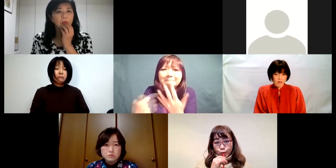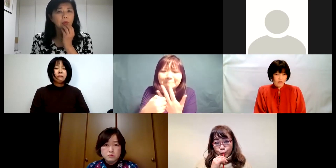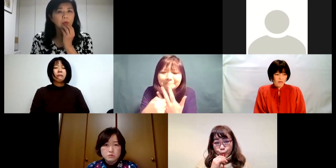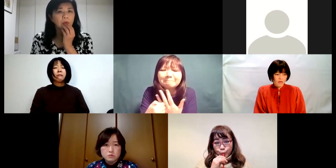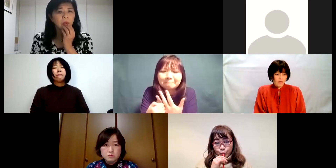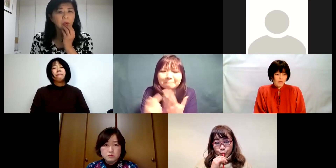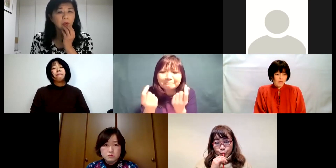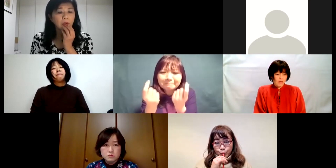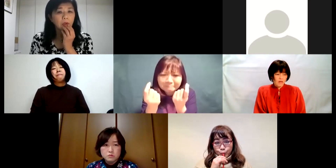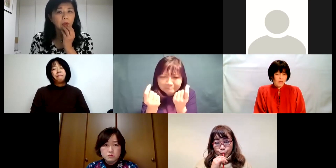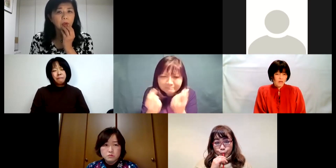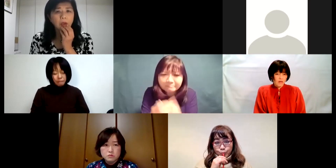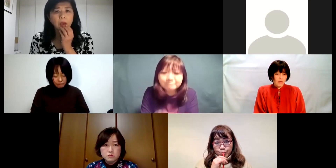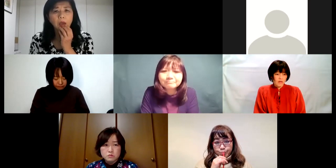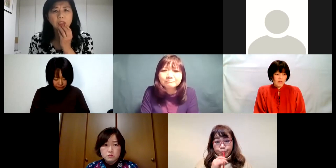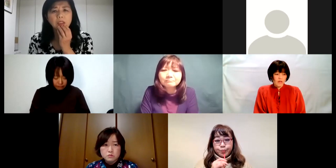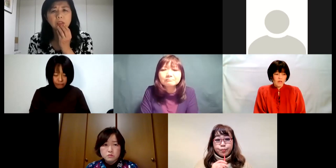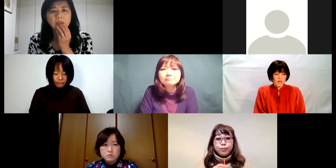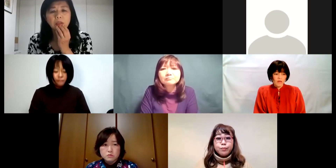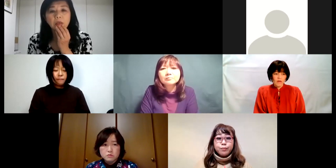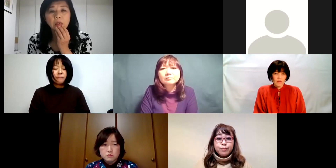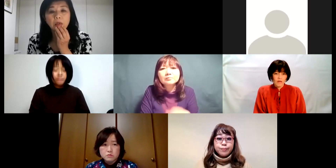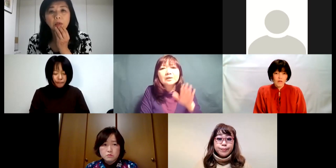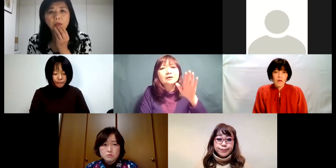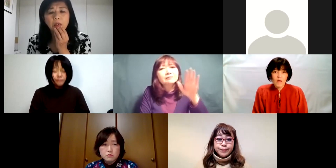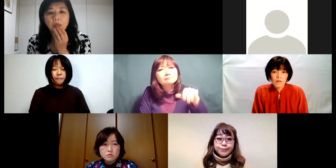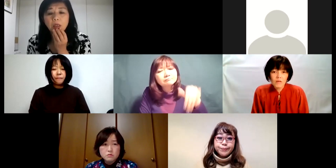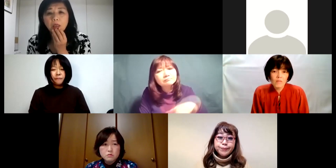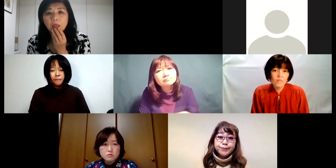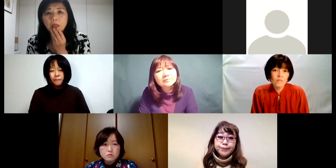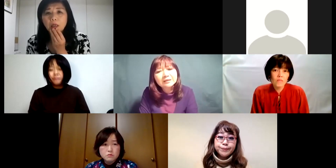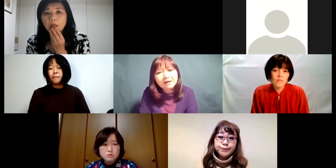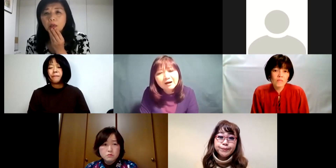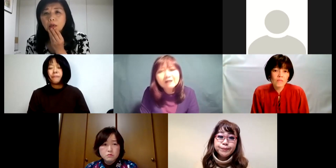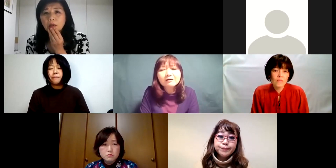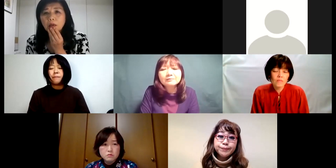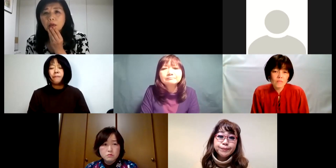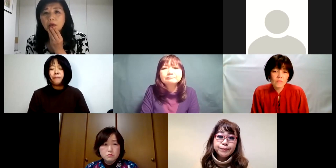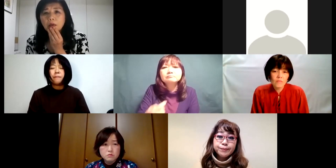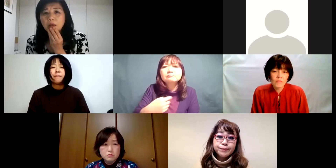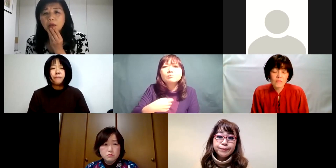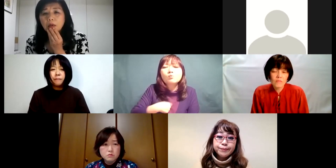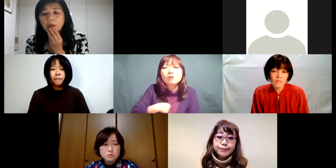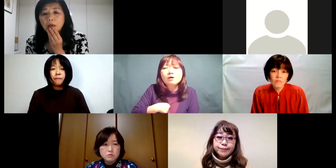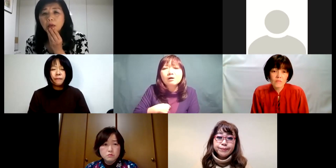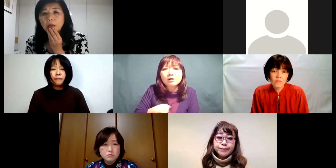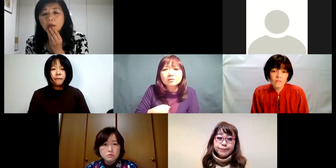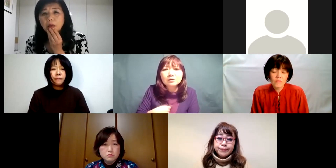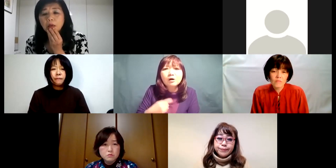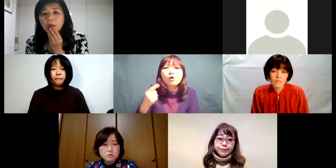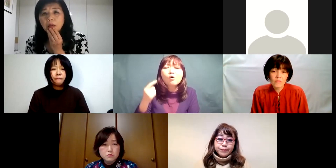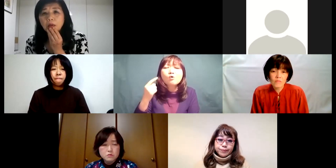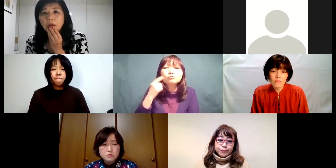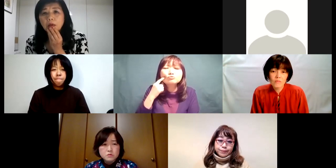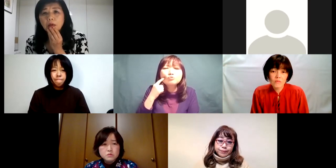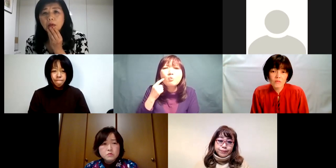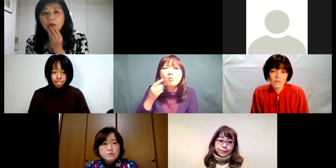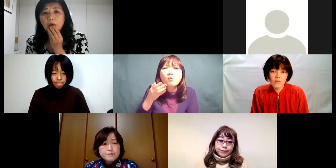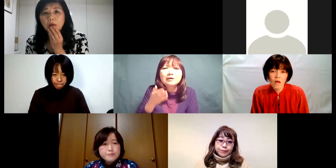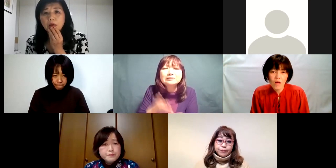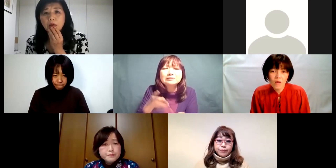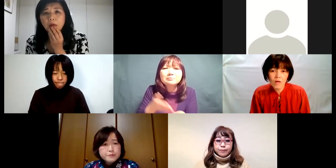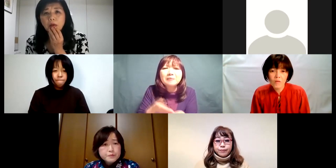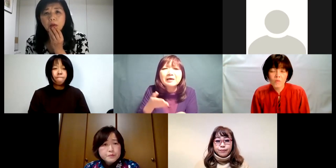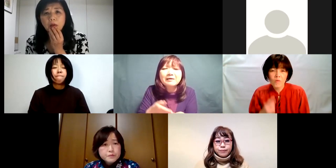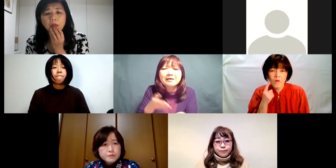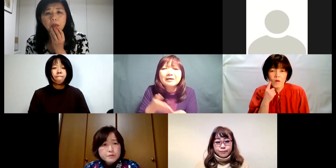そうね、潮時よね。リカ、お母ちゃん、嘘ついてきた。